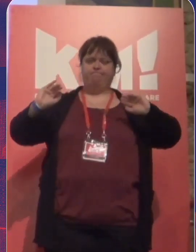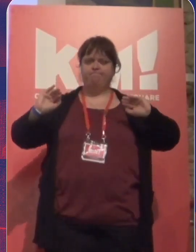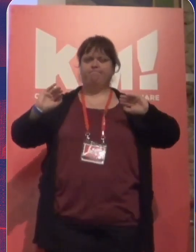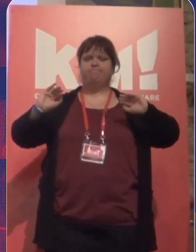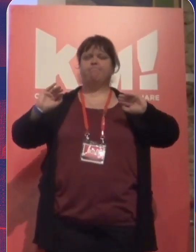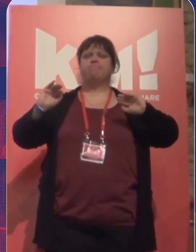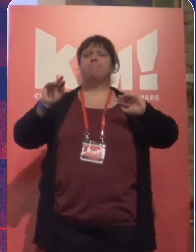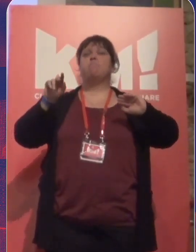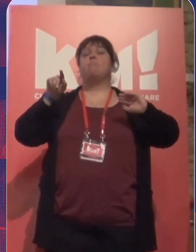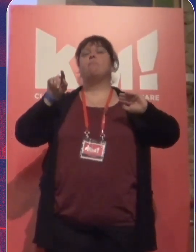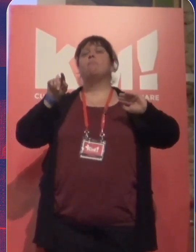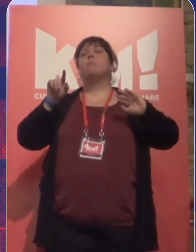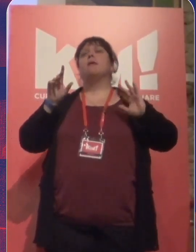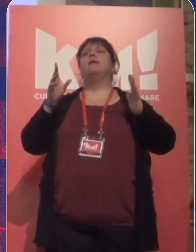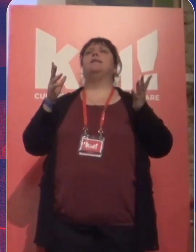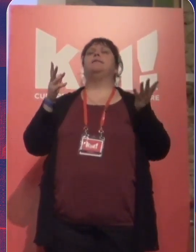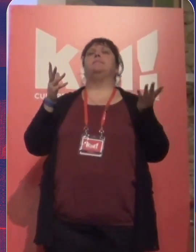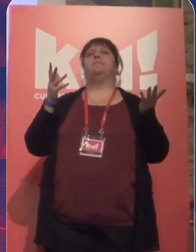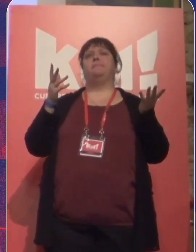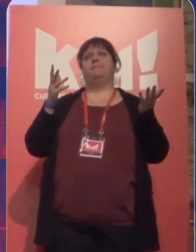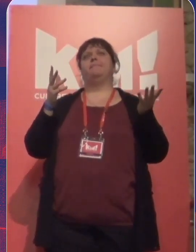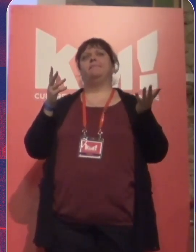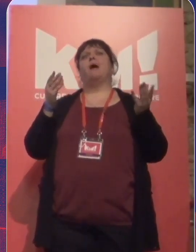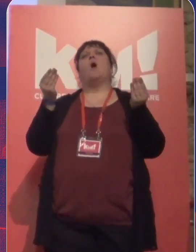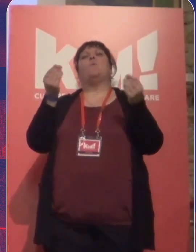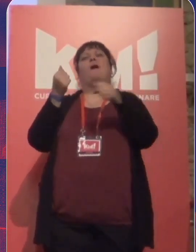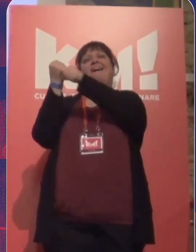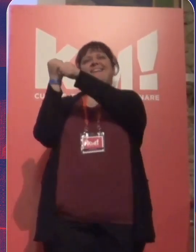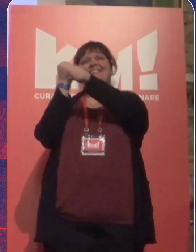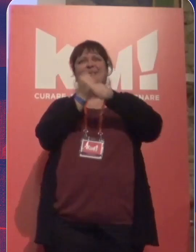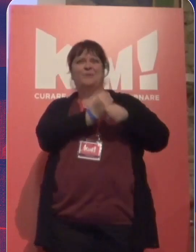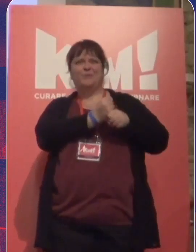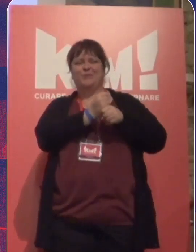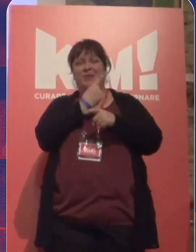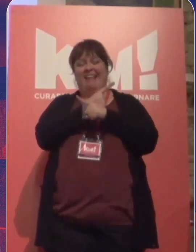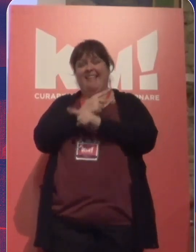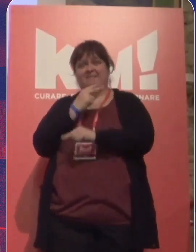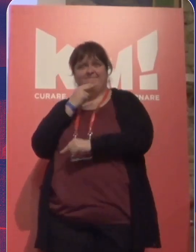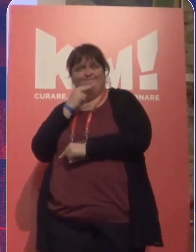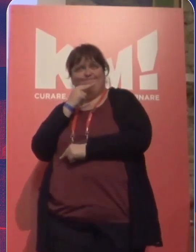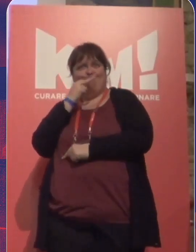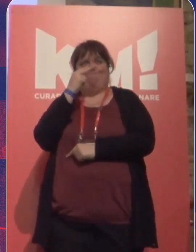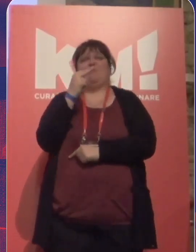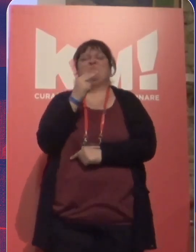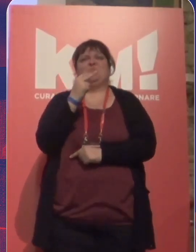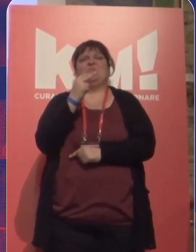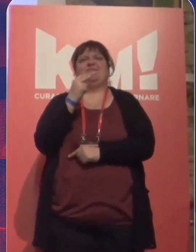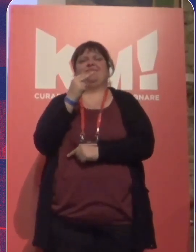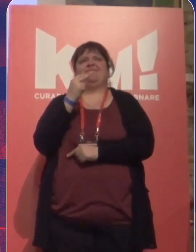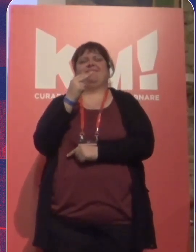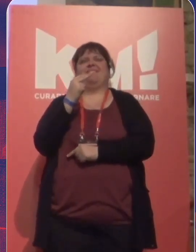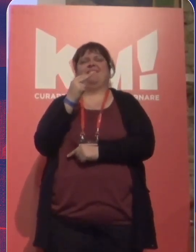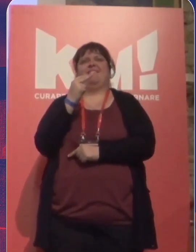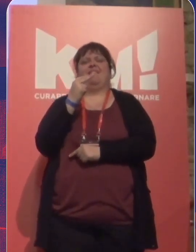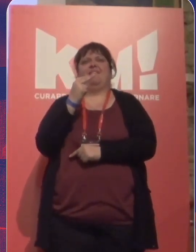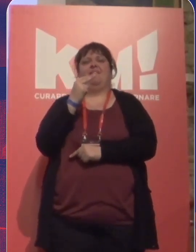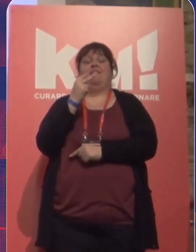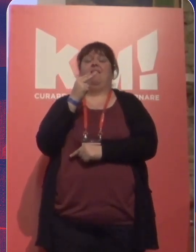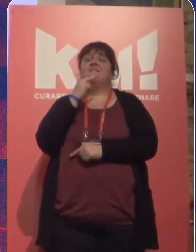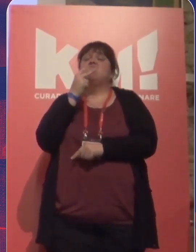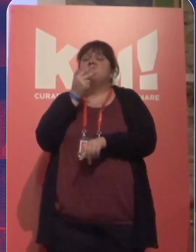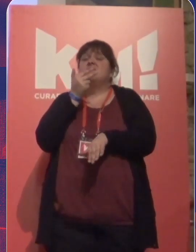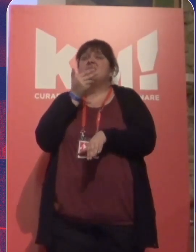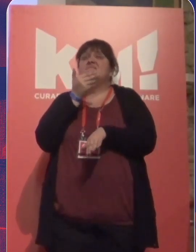le istituzioni ritardano rispondere all al grido diciamo di più dei più